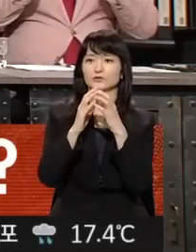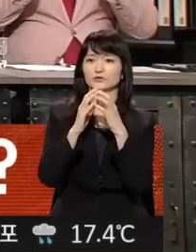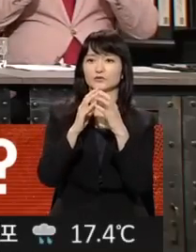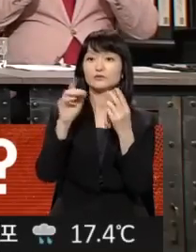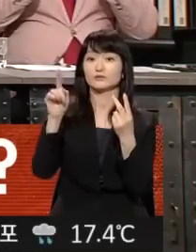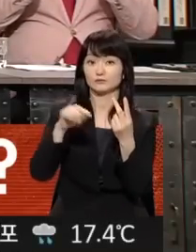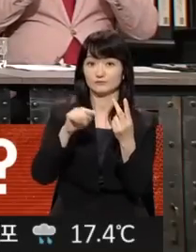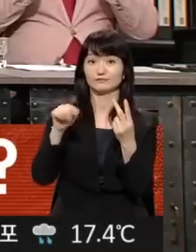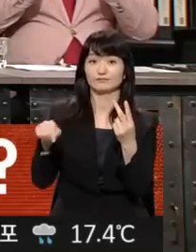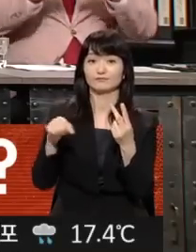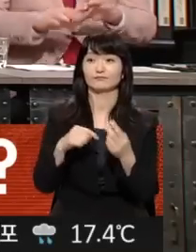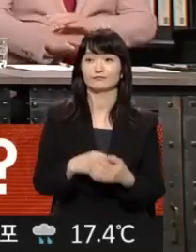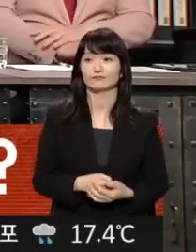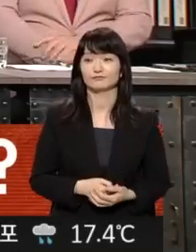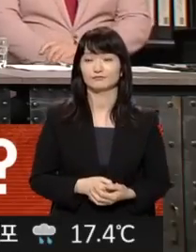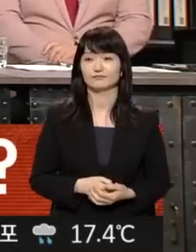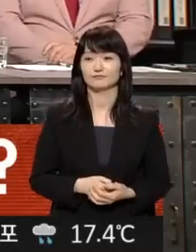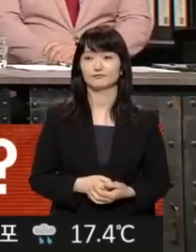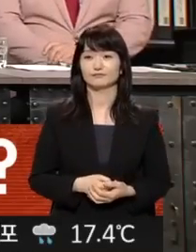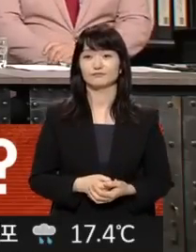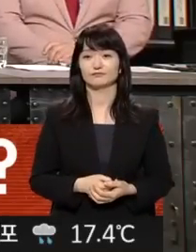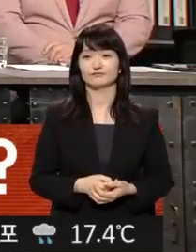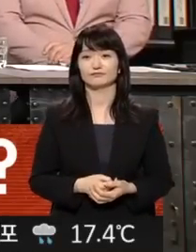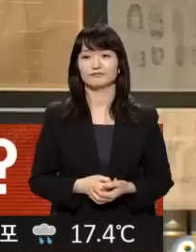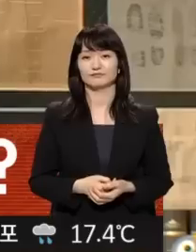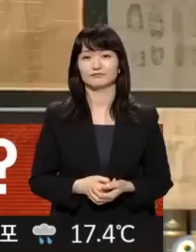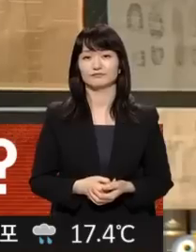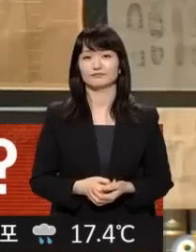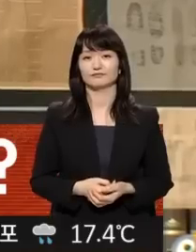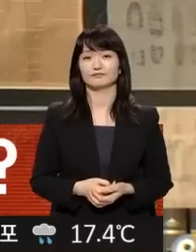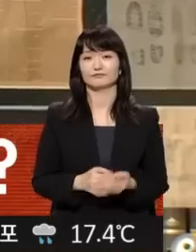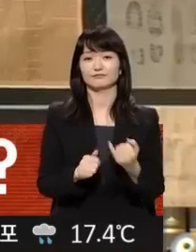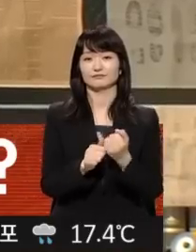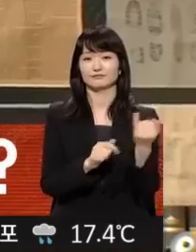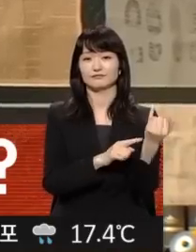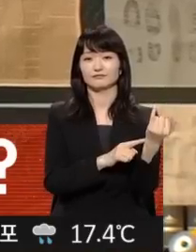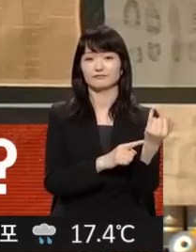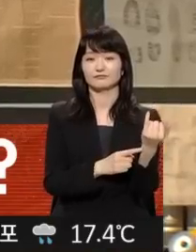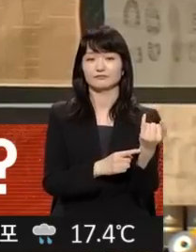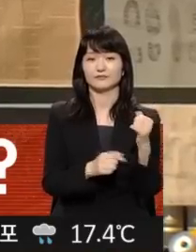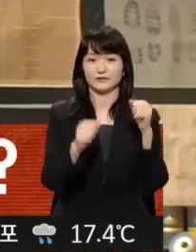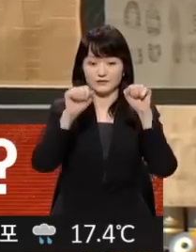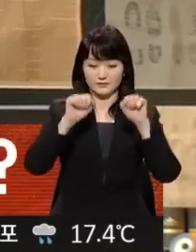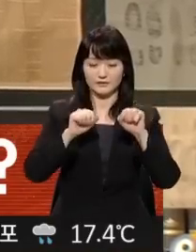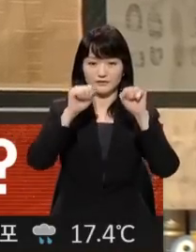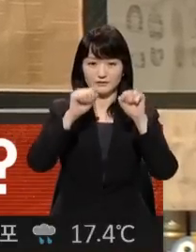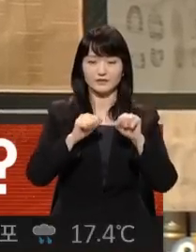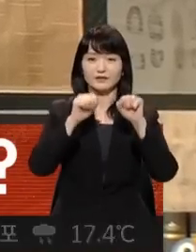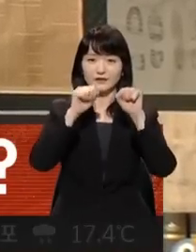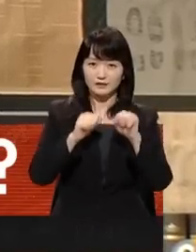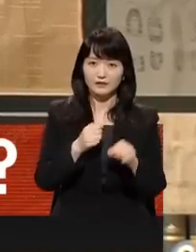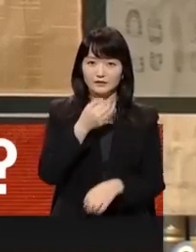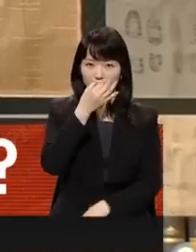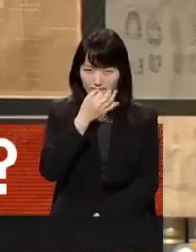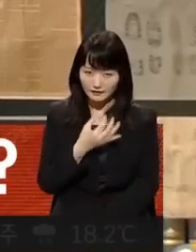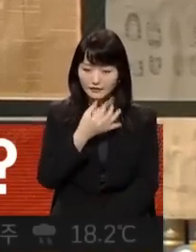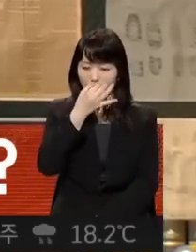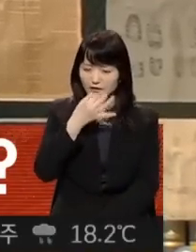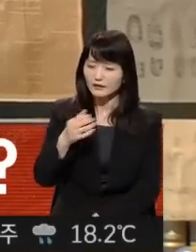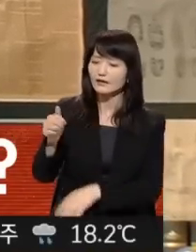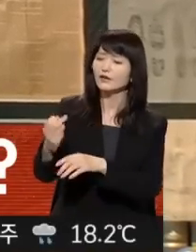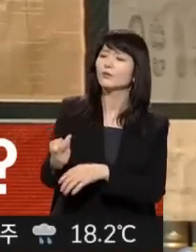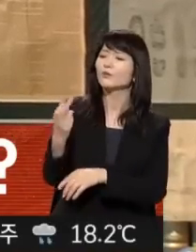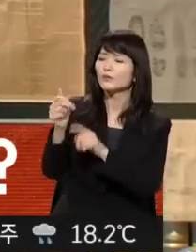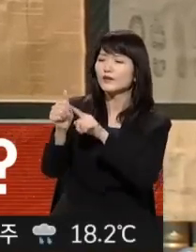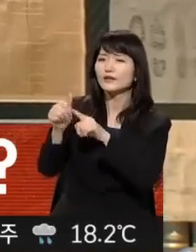좋습니다 야 이거 딱 오늘 구독 좋아요 자 다음은 아내입니다 오빠 지율이 오빠